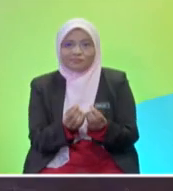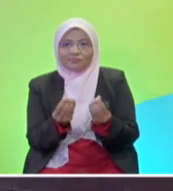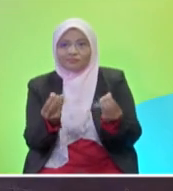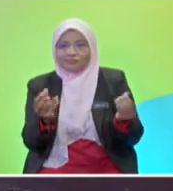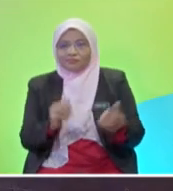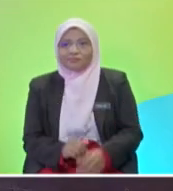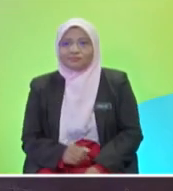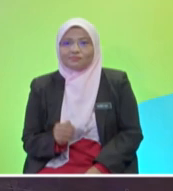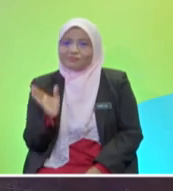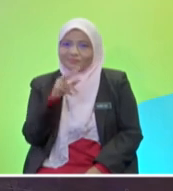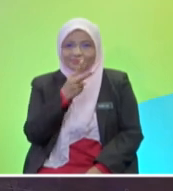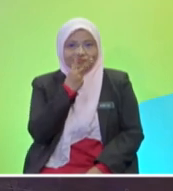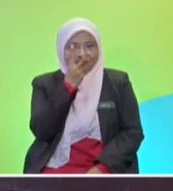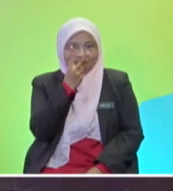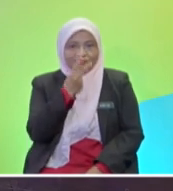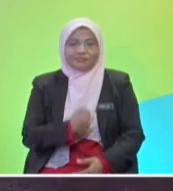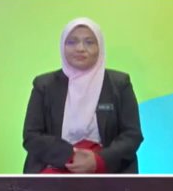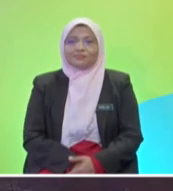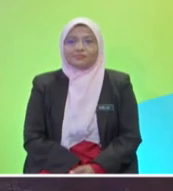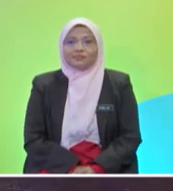jom. Okey kita lihat ya.